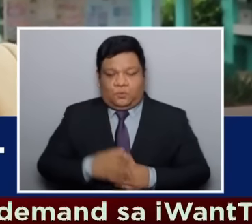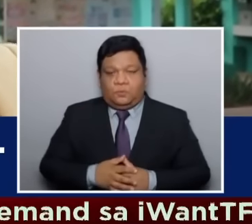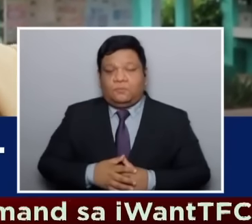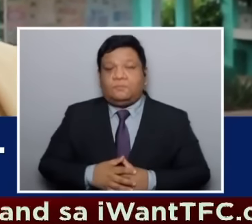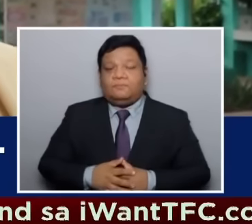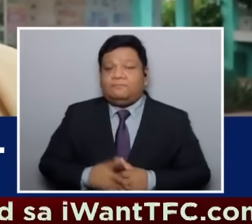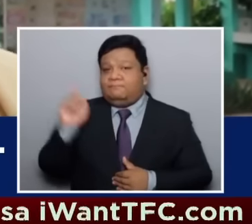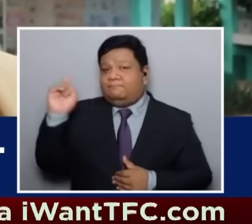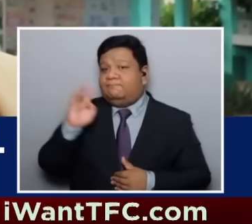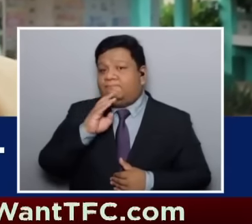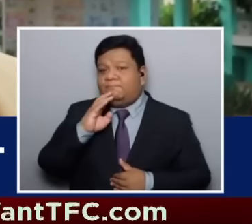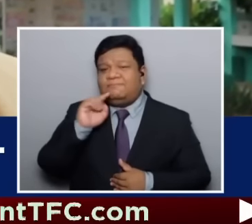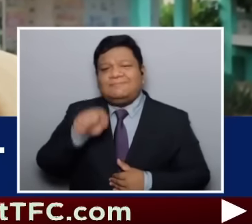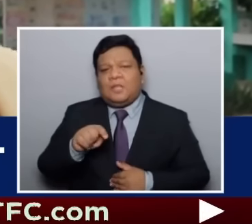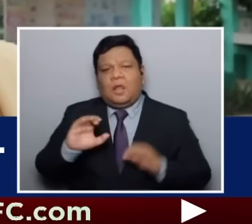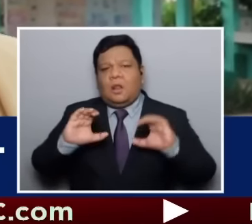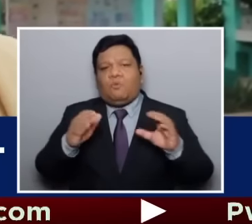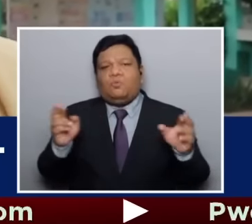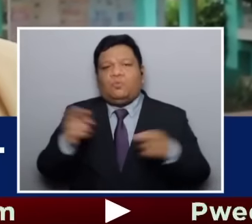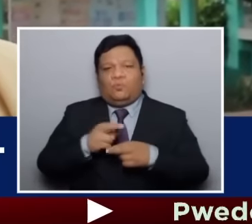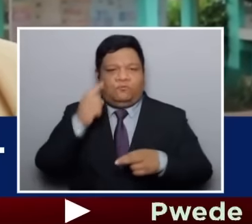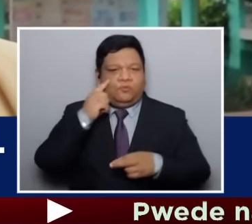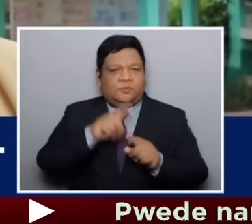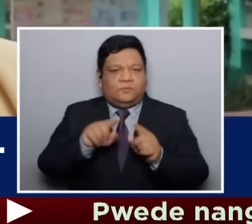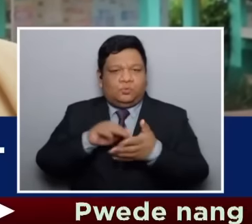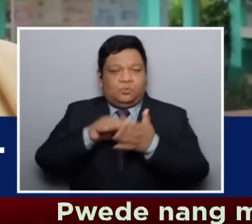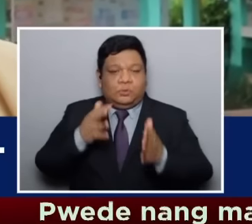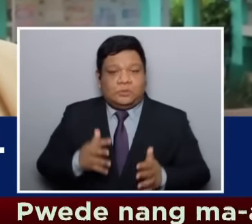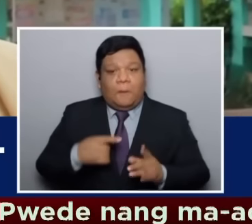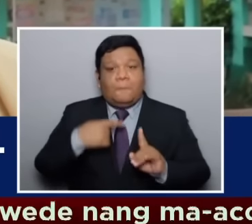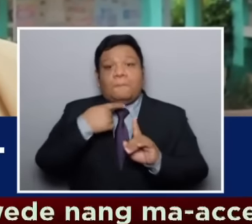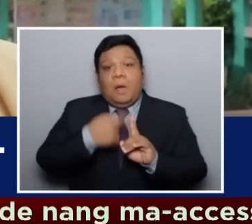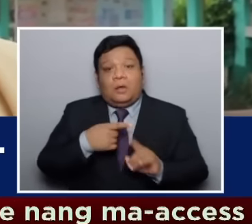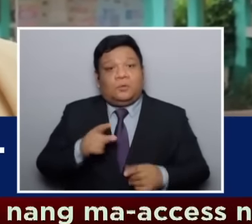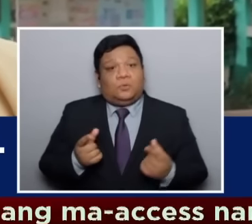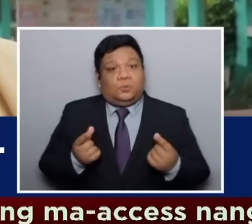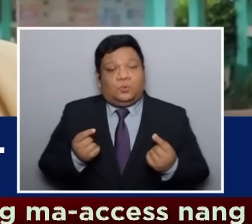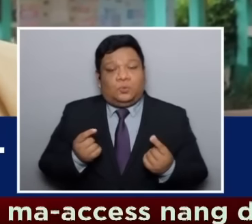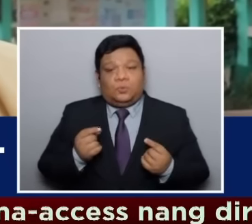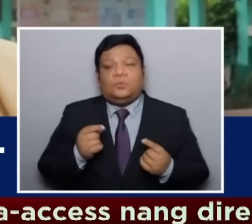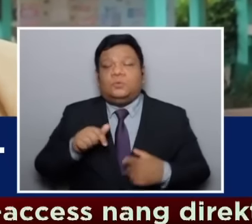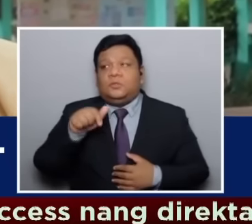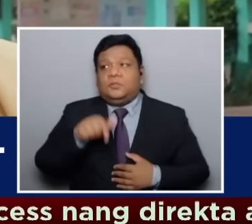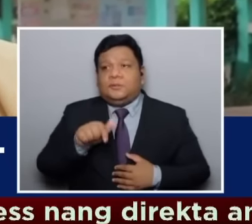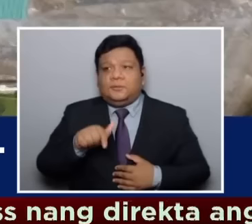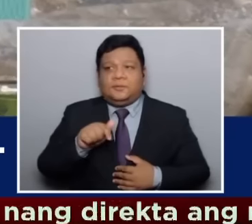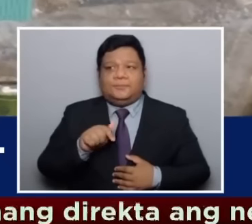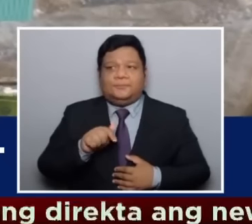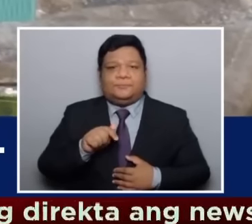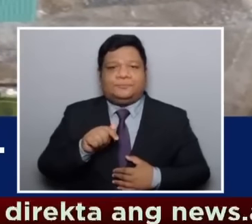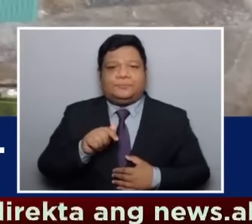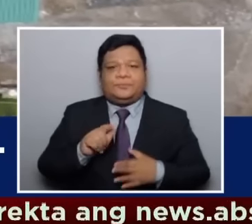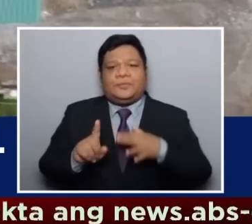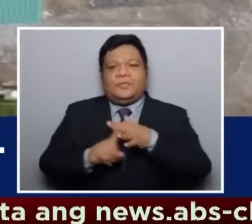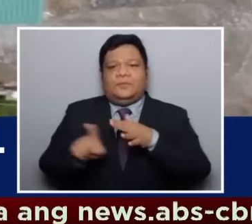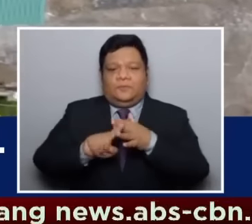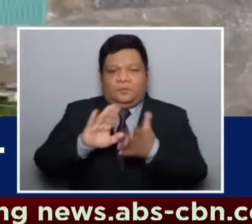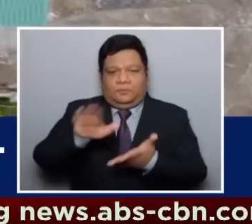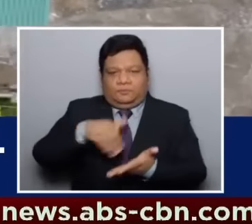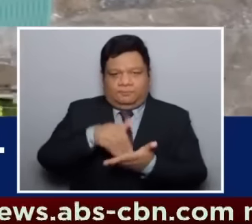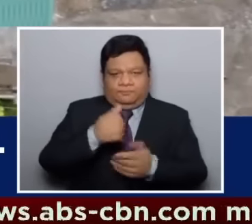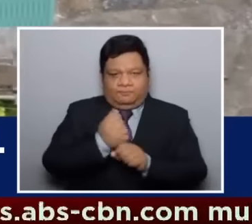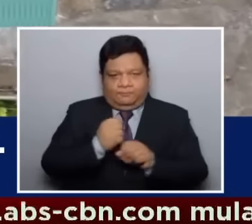our learners, and at the same time, this will serve as the evacuation center. Layunin ng